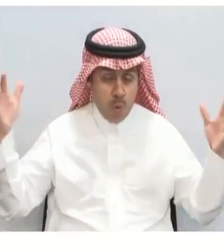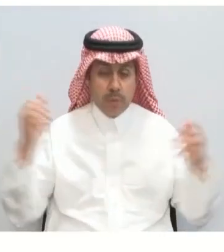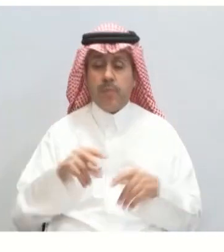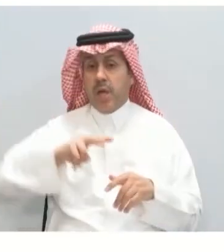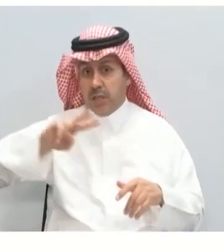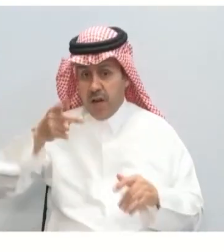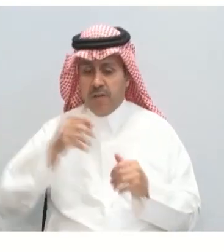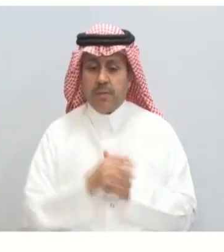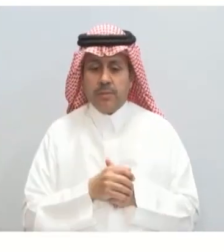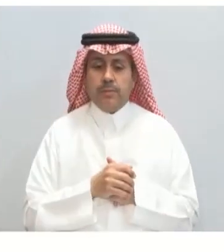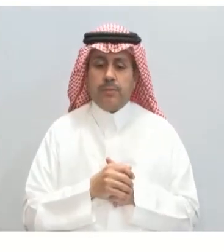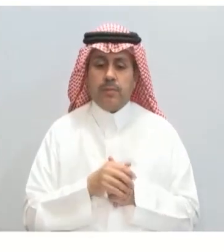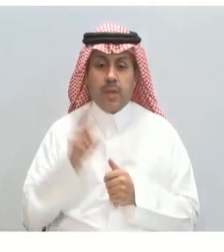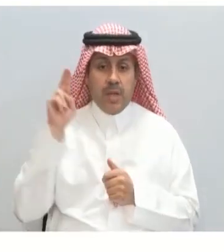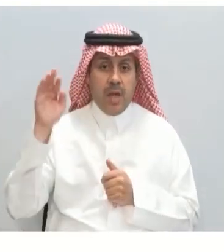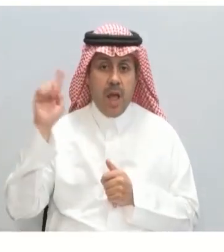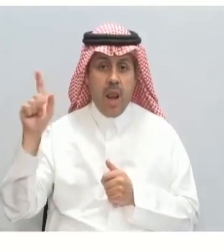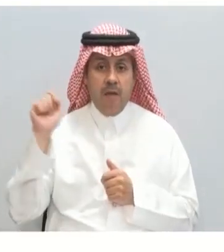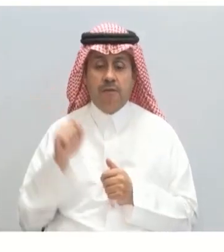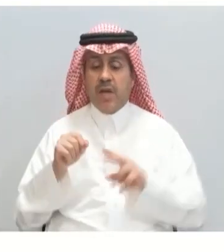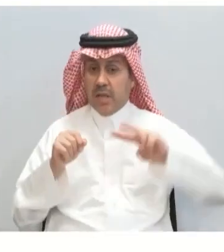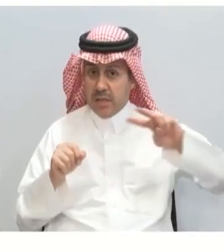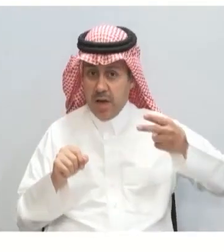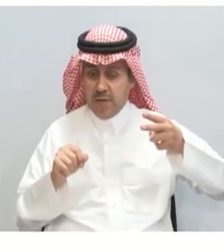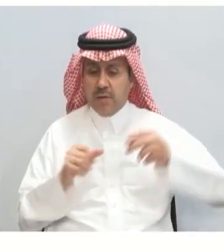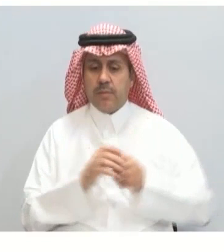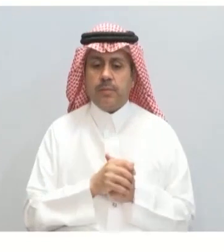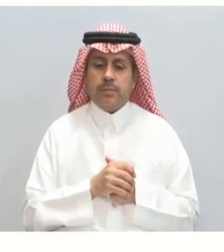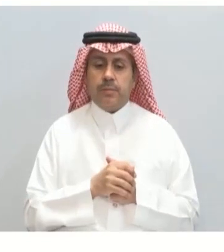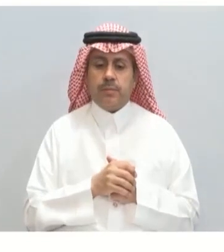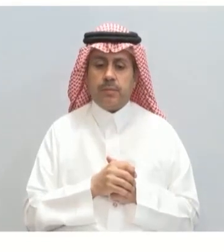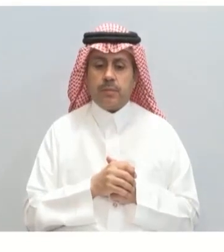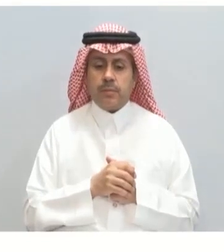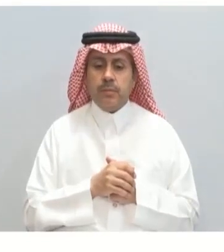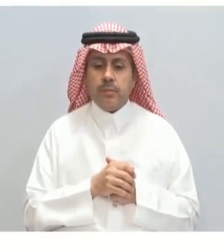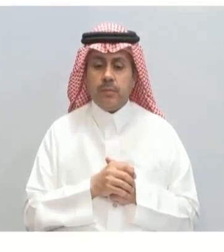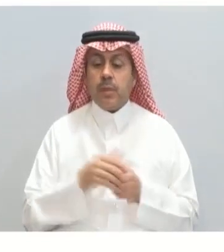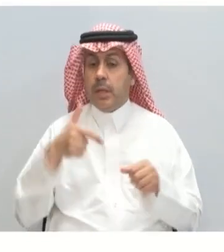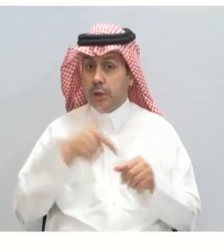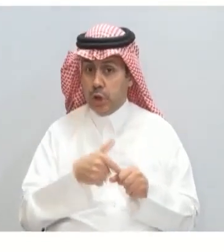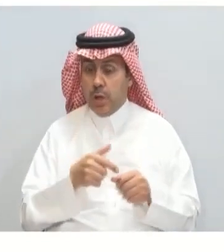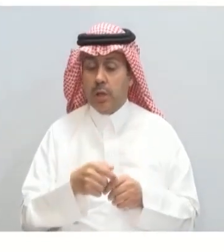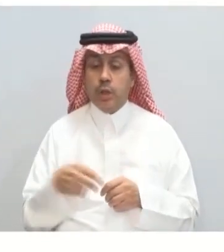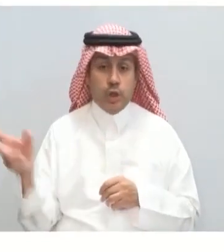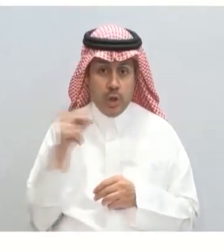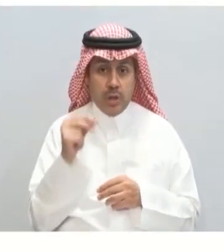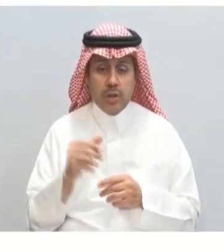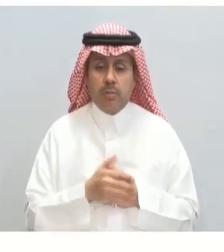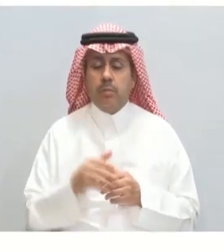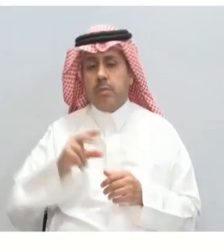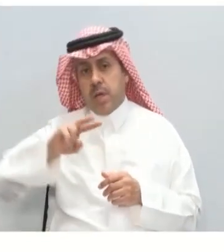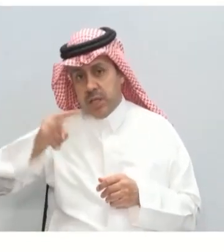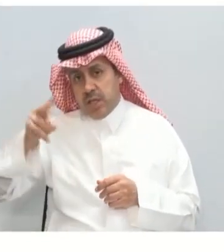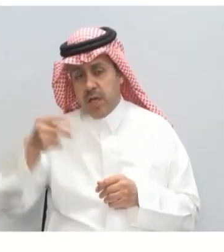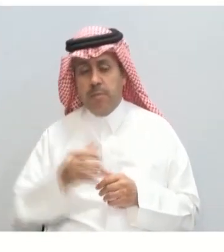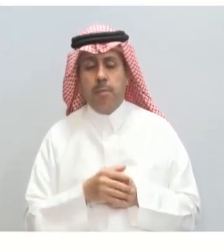لاف كذلك التكاليف اختلفت وايضا الطاقه او القدره الانتاجيه اختلفت بناء